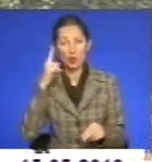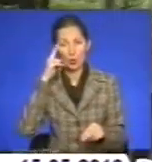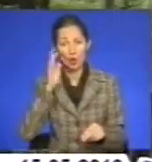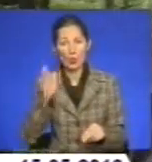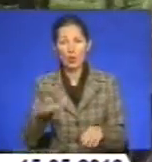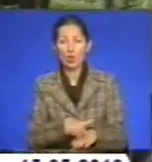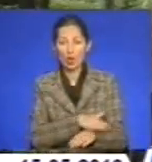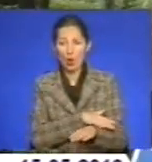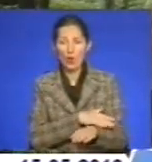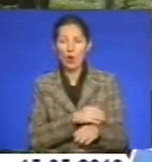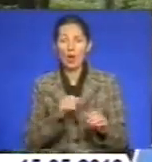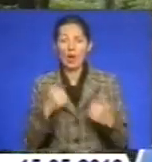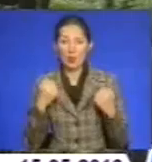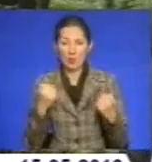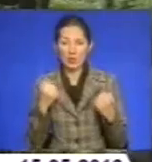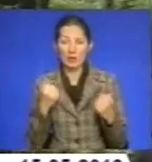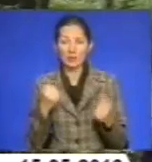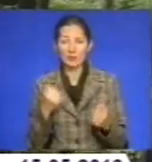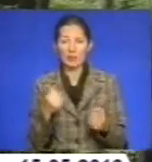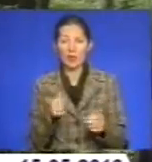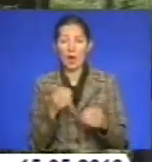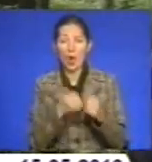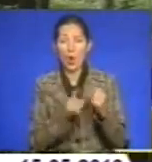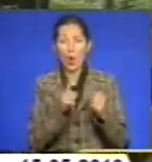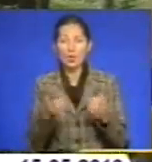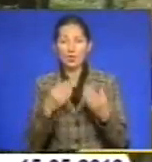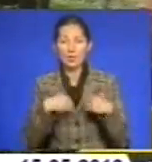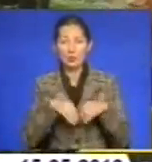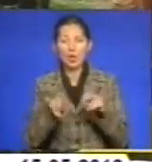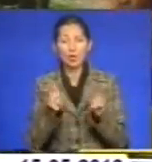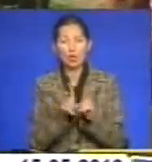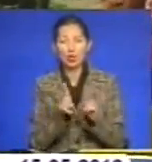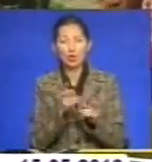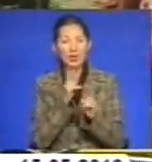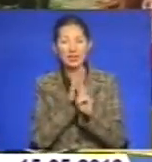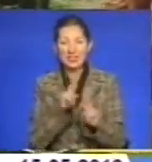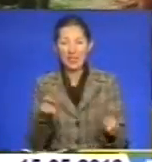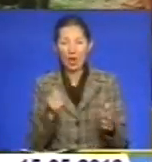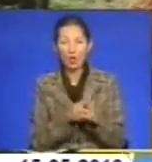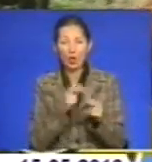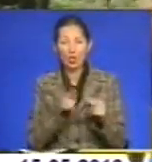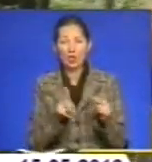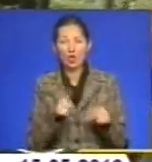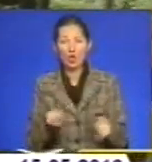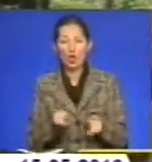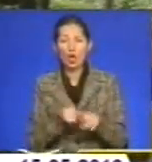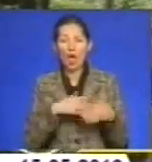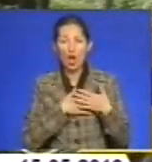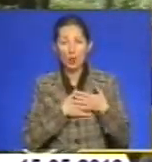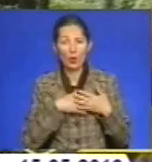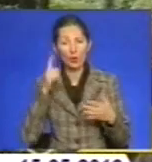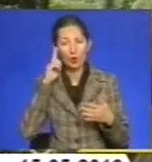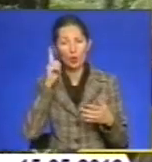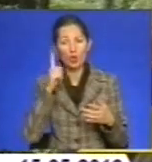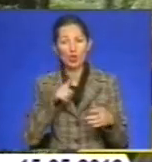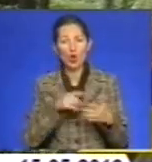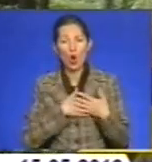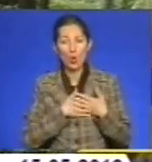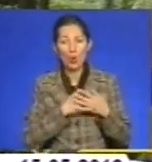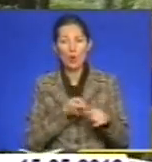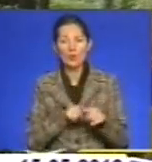Однак... Молоде подружжя стикається з тим, що вони не знають до кінця, що таке любов. Вони думають, що любов – це